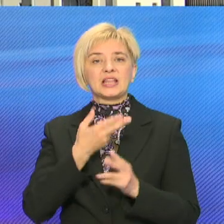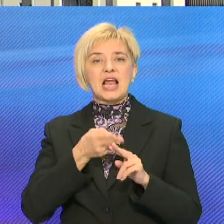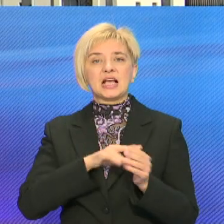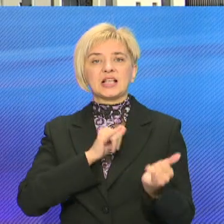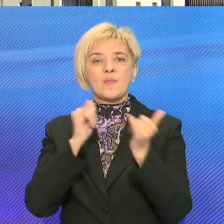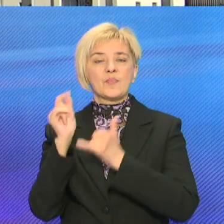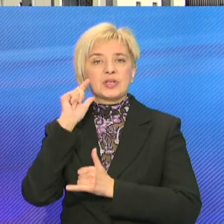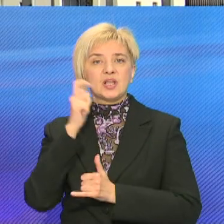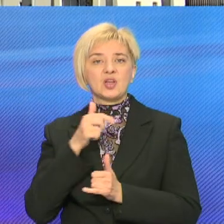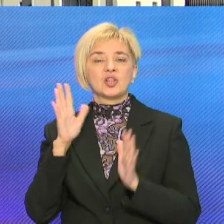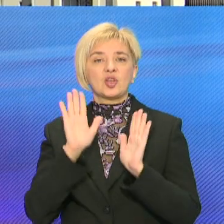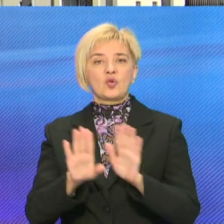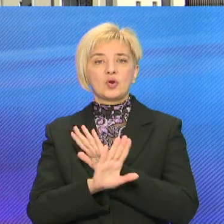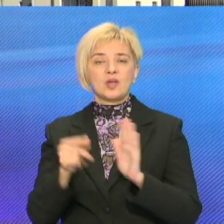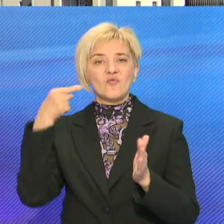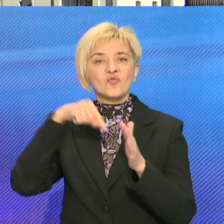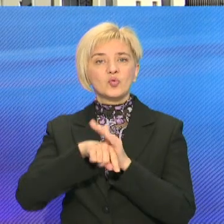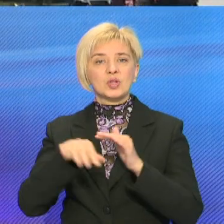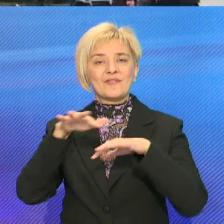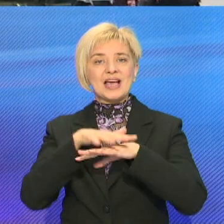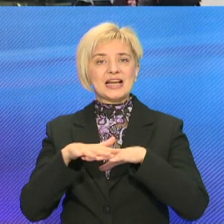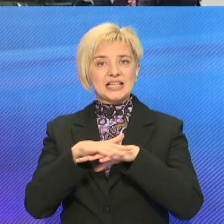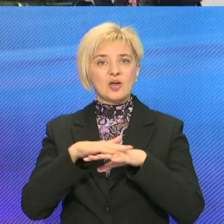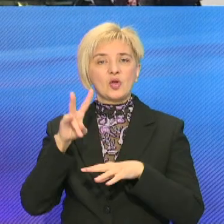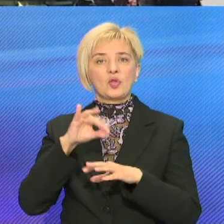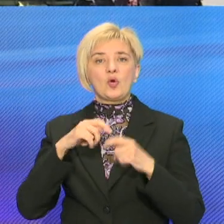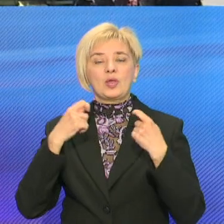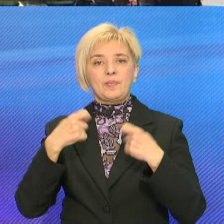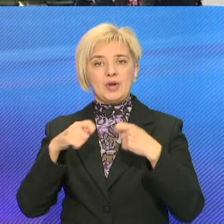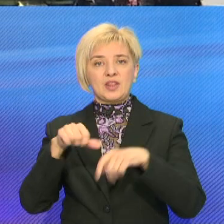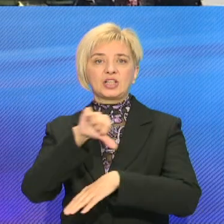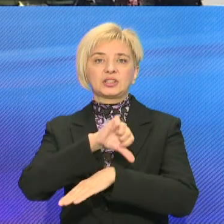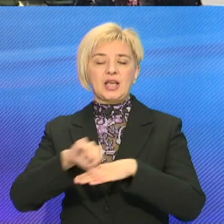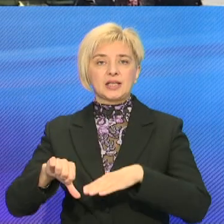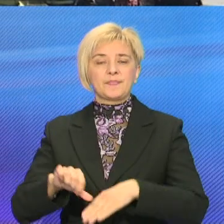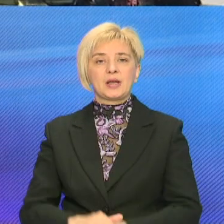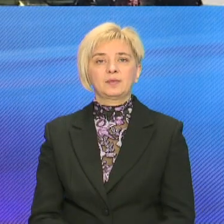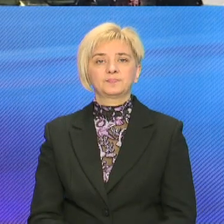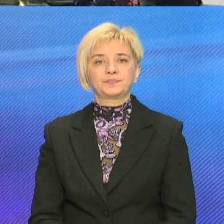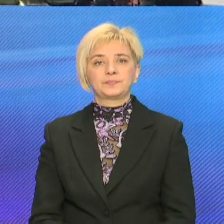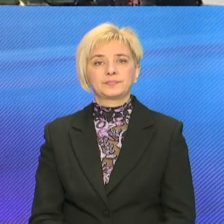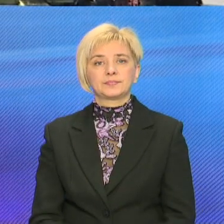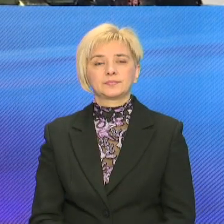забеспячэння цукрам не толькі ўнутранага рынку, але і паставак салодкага прадукту на экспарт.